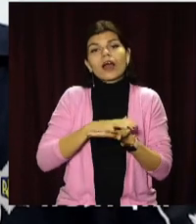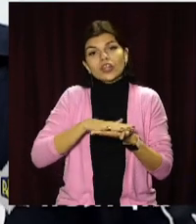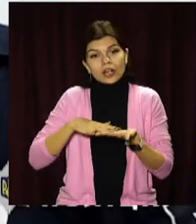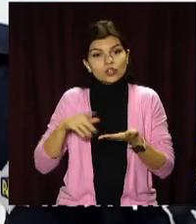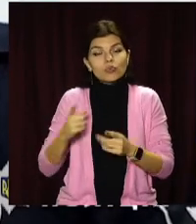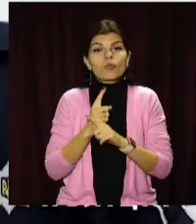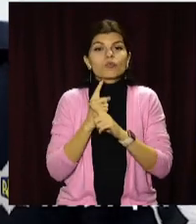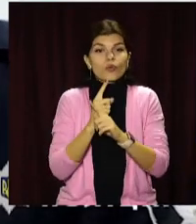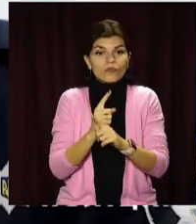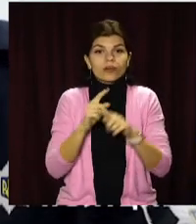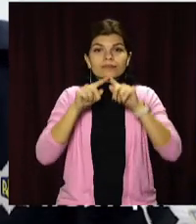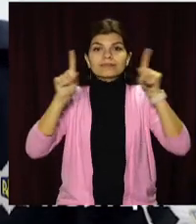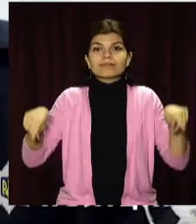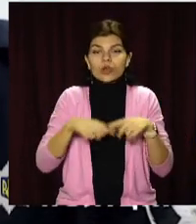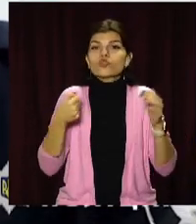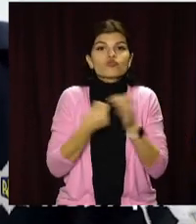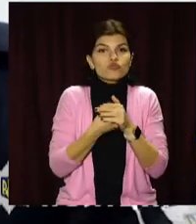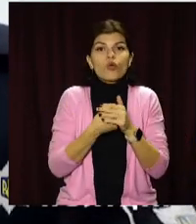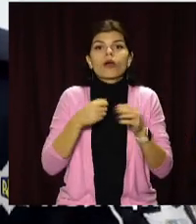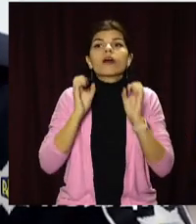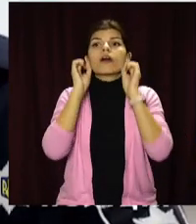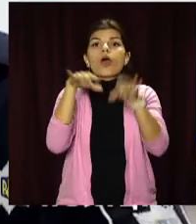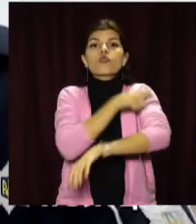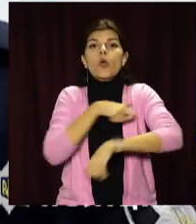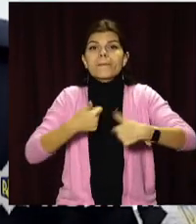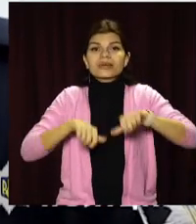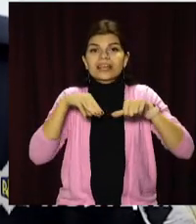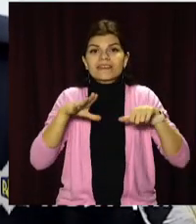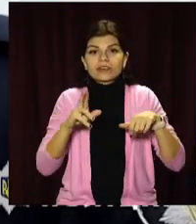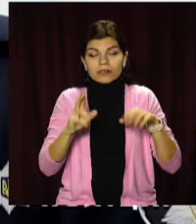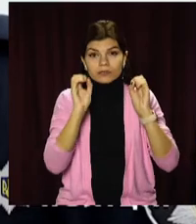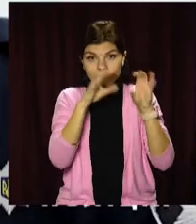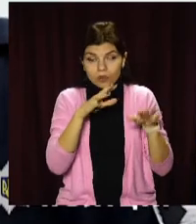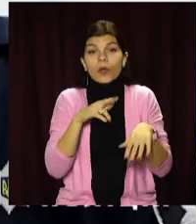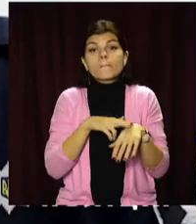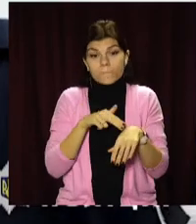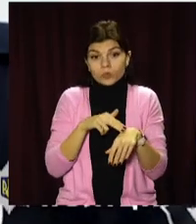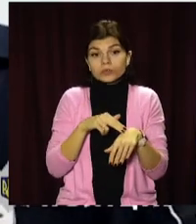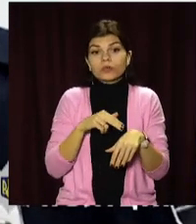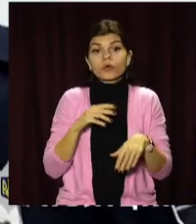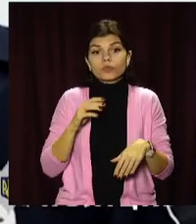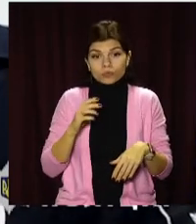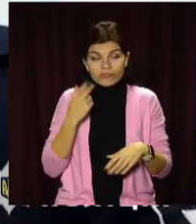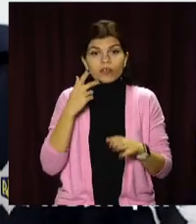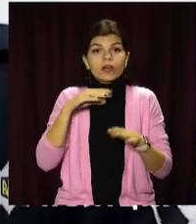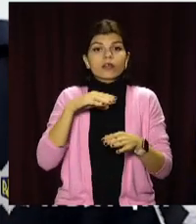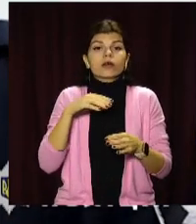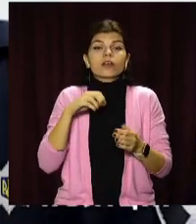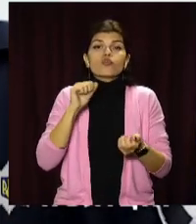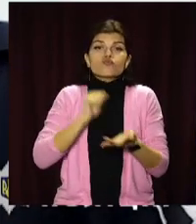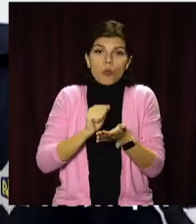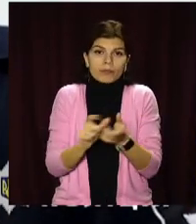будуть супроводжувати бюлетені аж до територіальної виборчої комісії. Поліція буде безпосередньо біля виборчої